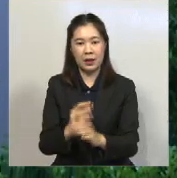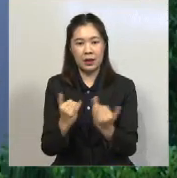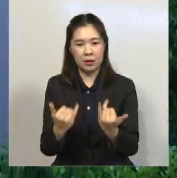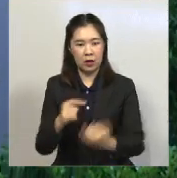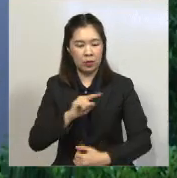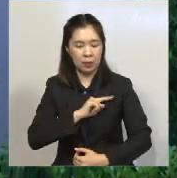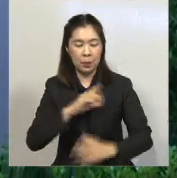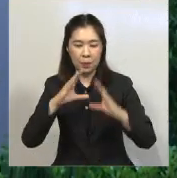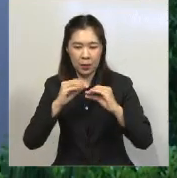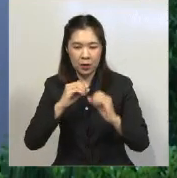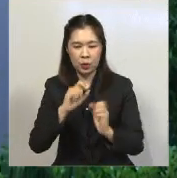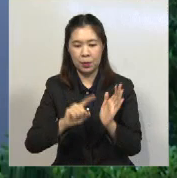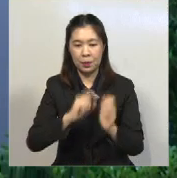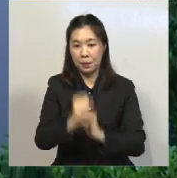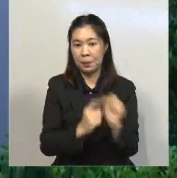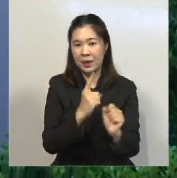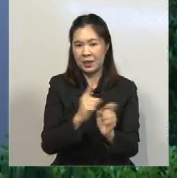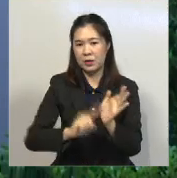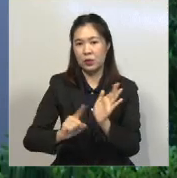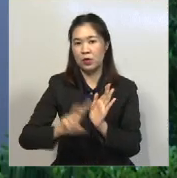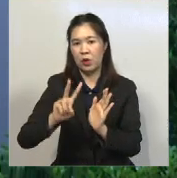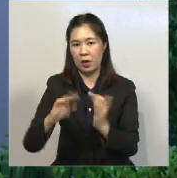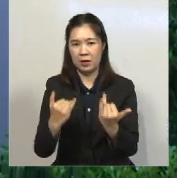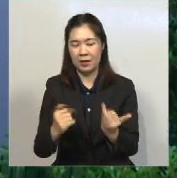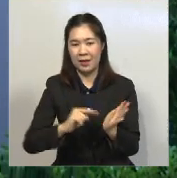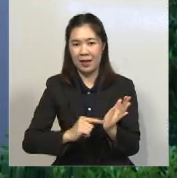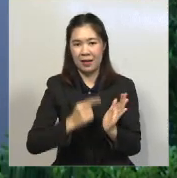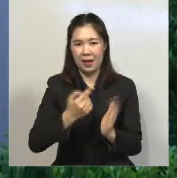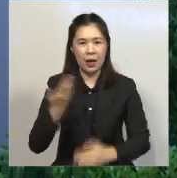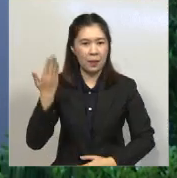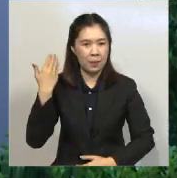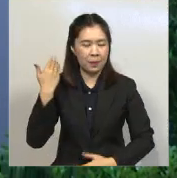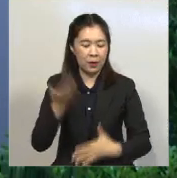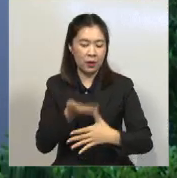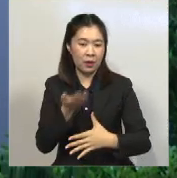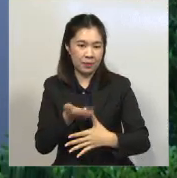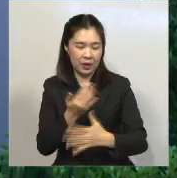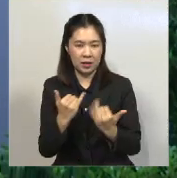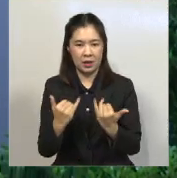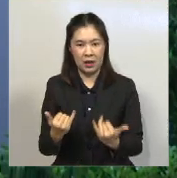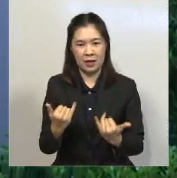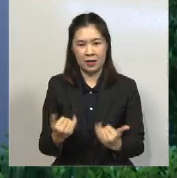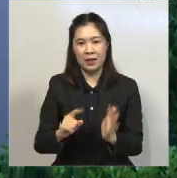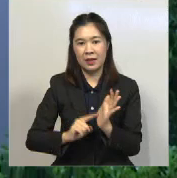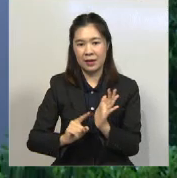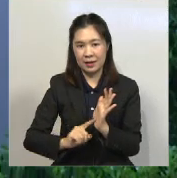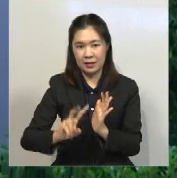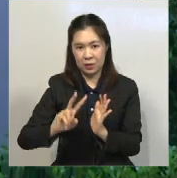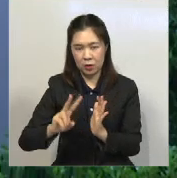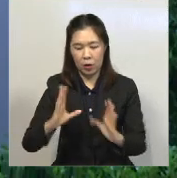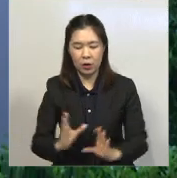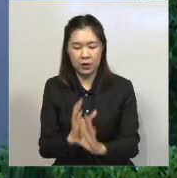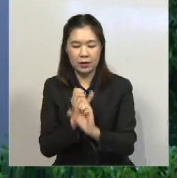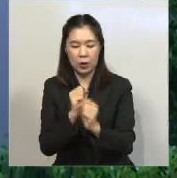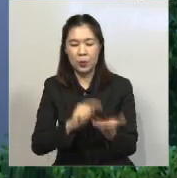องมีการจัดประชุมขึ้นปีละ2ครั้งค่ะโดยไทยนะคะจัดครั้งแรกไปแล้วเมื่อช่วงต้นปีค่ะและครั้งนี้ค่ะเป็นการจัดประชุมนะคะเพื่อสรุปผล